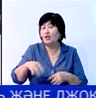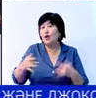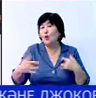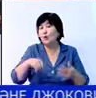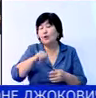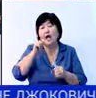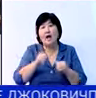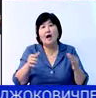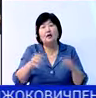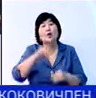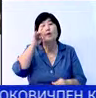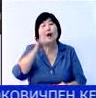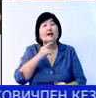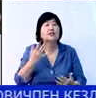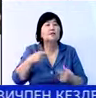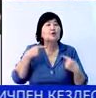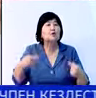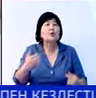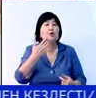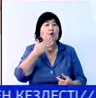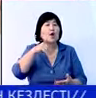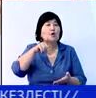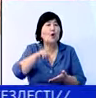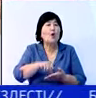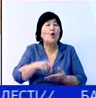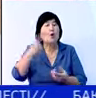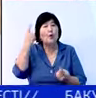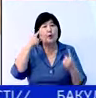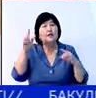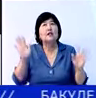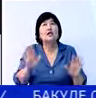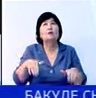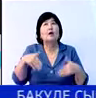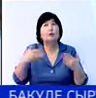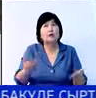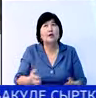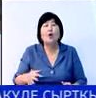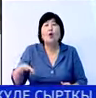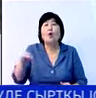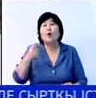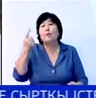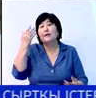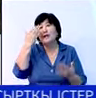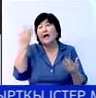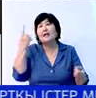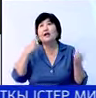көрсеткен әр топ қазақ немесе өзге ұлт өкілдерінің шығармаларын көрермен назарына ұсынды. Облыстық халық шығармашы орталығы